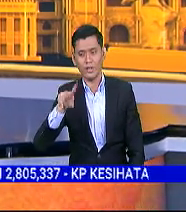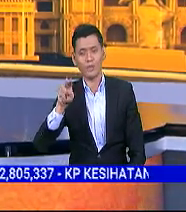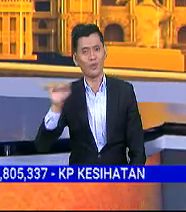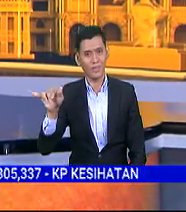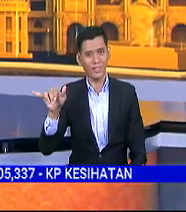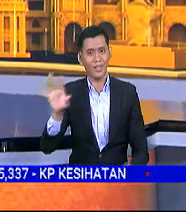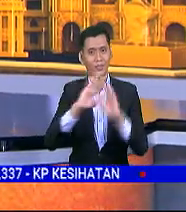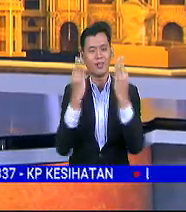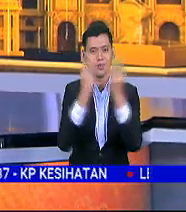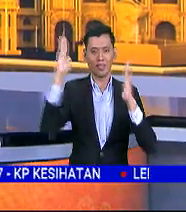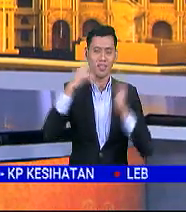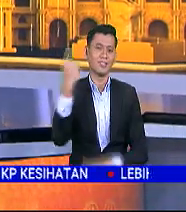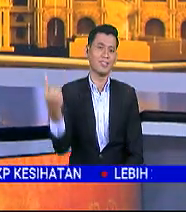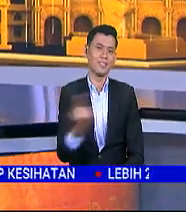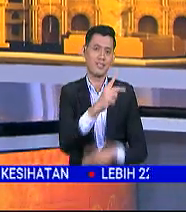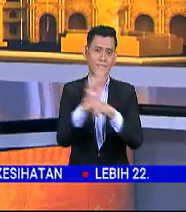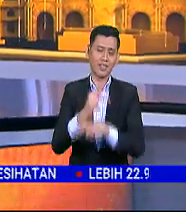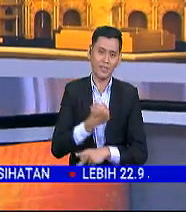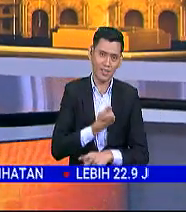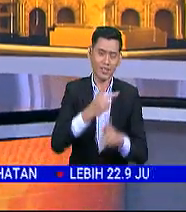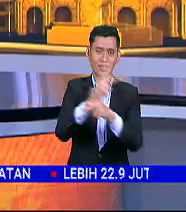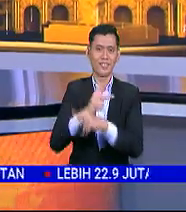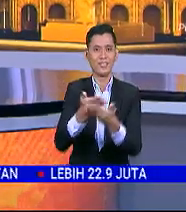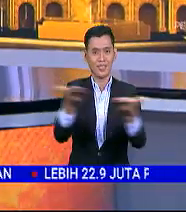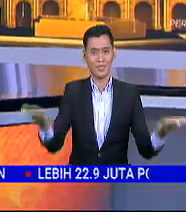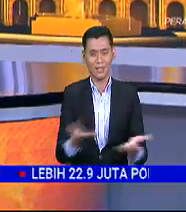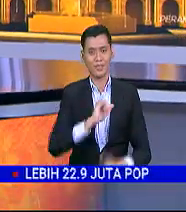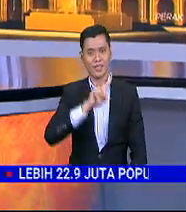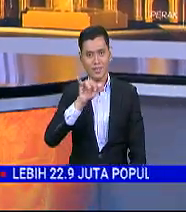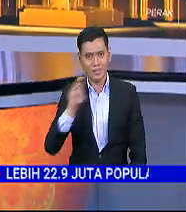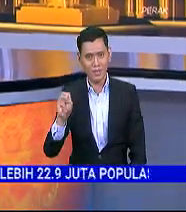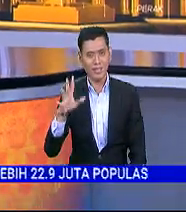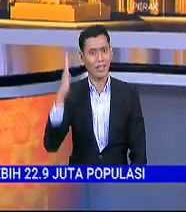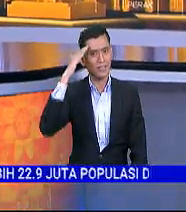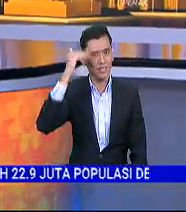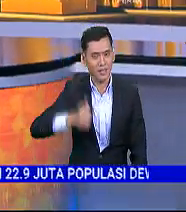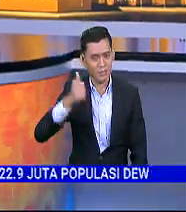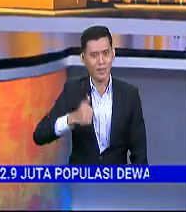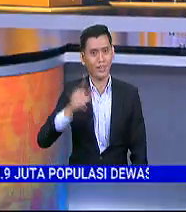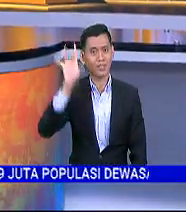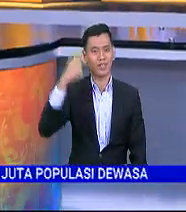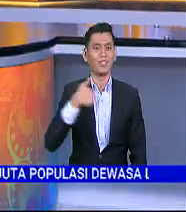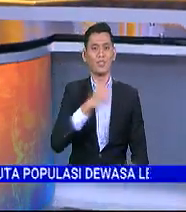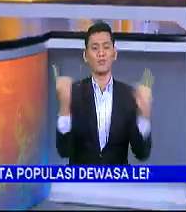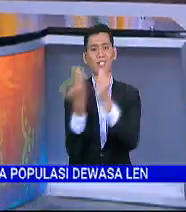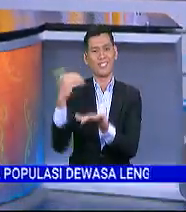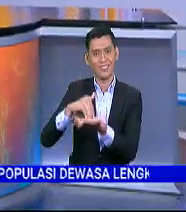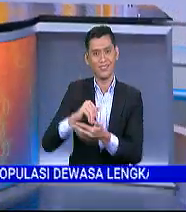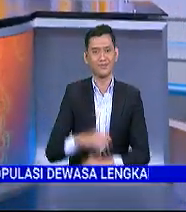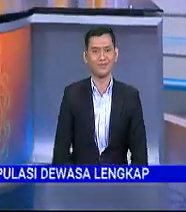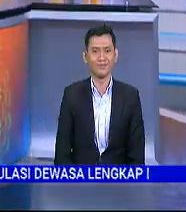berita.rtm.gov.my. Keluarga Malaysia, sentiasa lindungi diri, lindung semua. Saya Azamuddin Hussein, dengan itu, Assalamualaikum dan insya Allah kita berjumpa lagi.